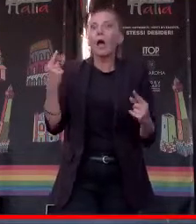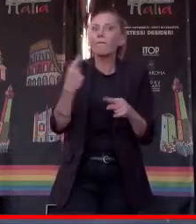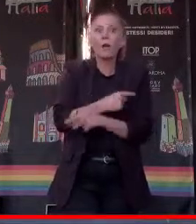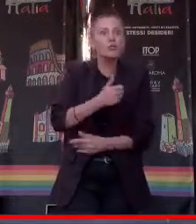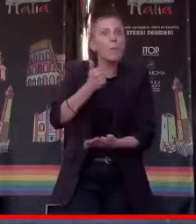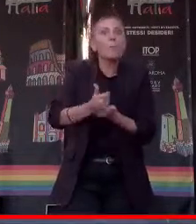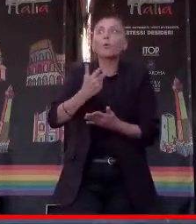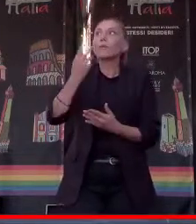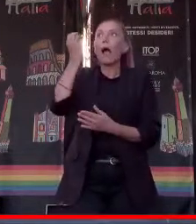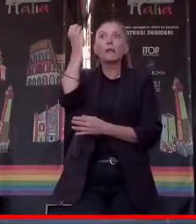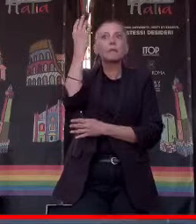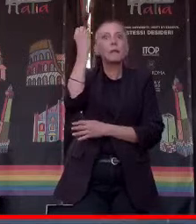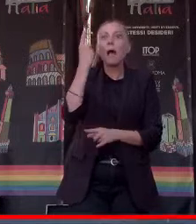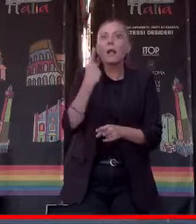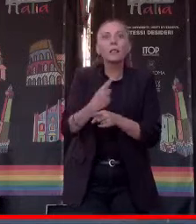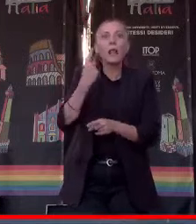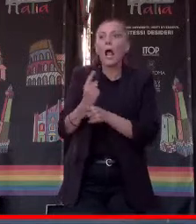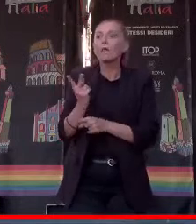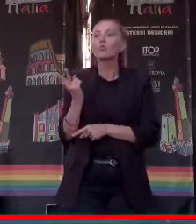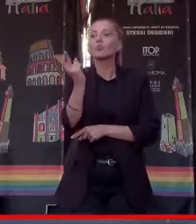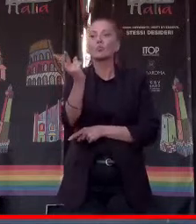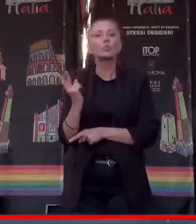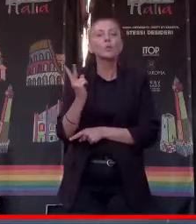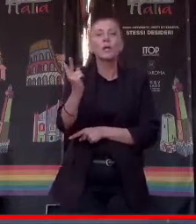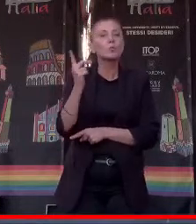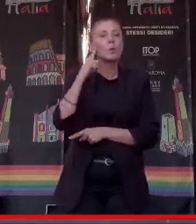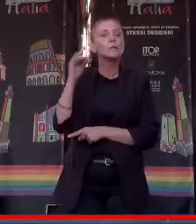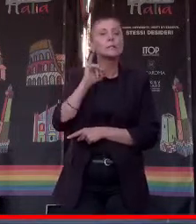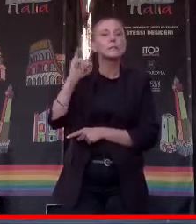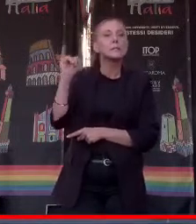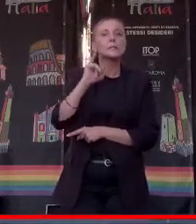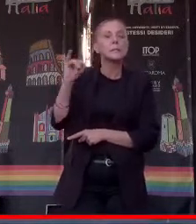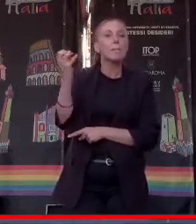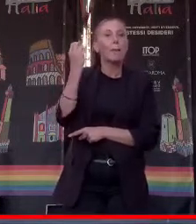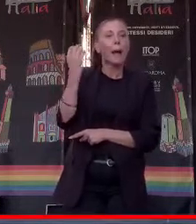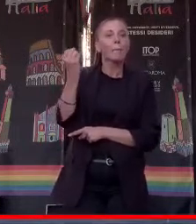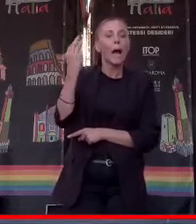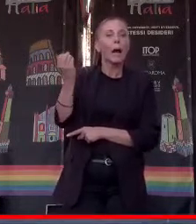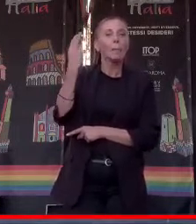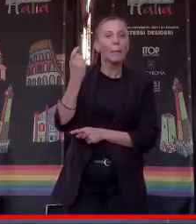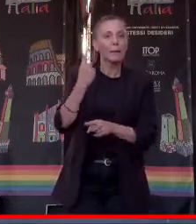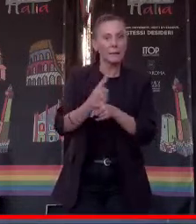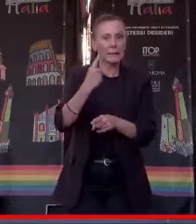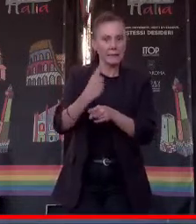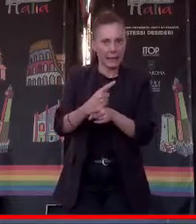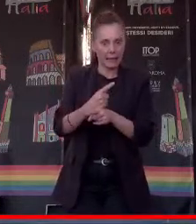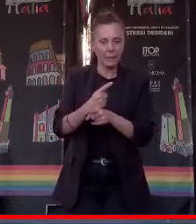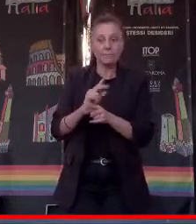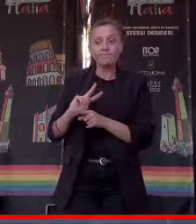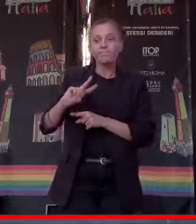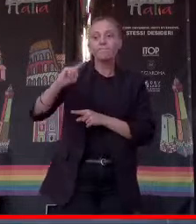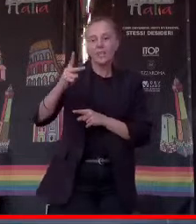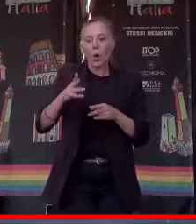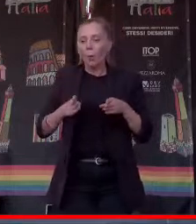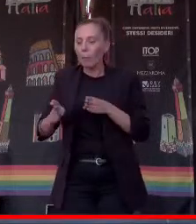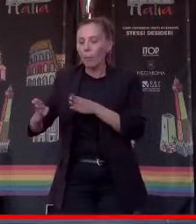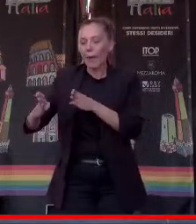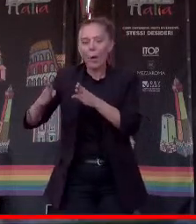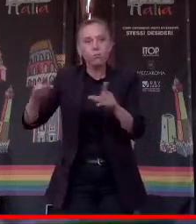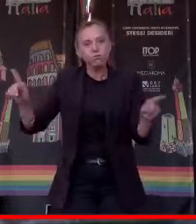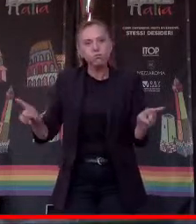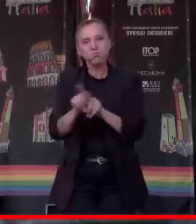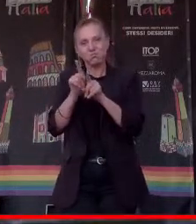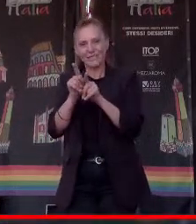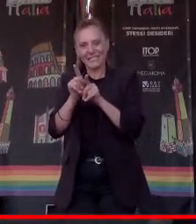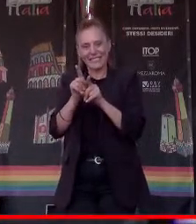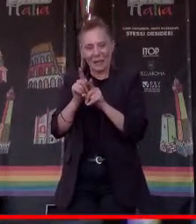E faccio stare i semafori, i semafori. La seconda passeggiata l'abbiamo legata, abbiamo fatto un percorso simile a quello della prima, però abbiamo